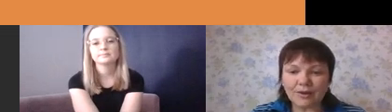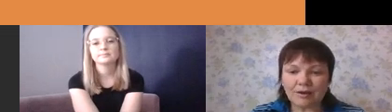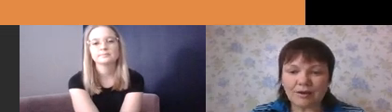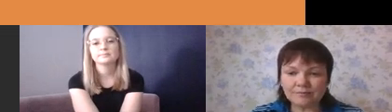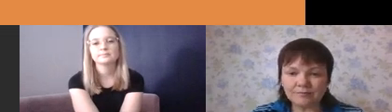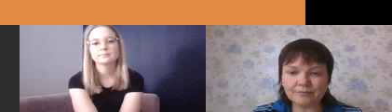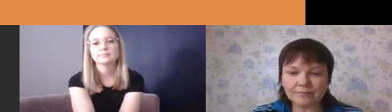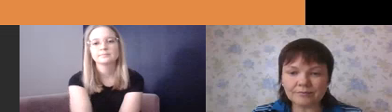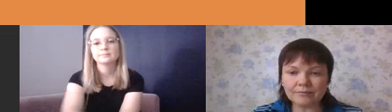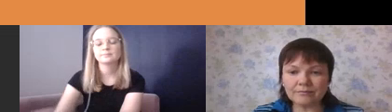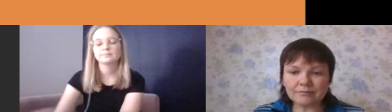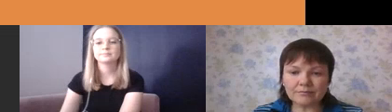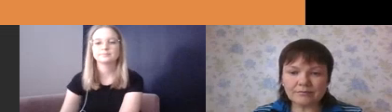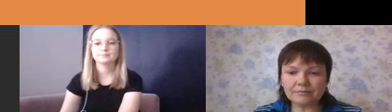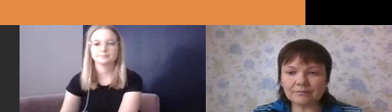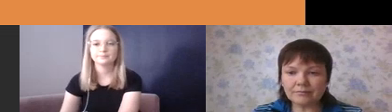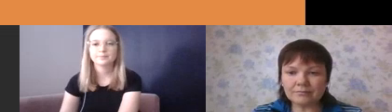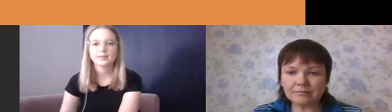seda tööd teha.